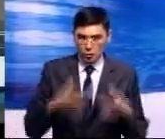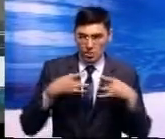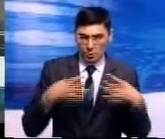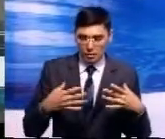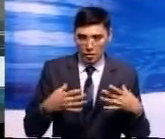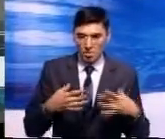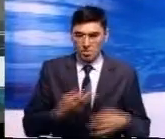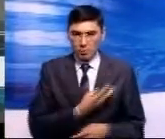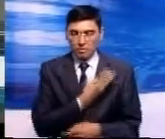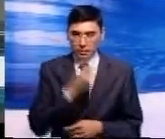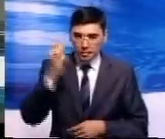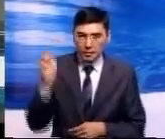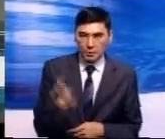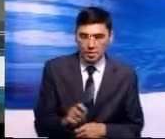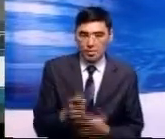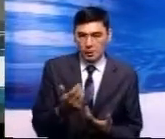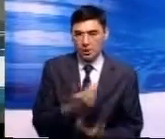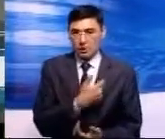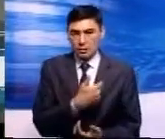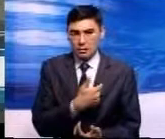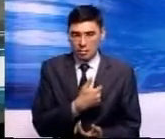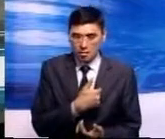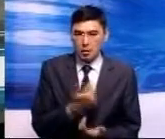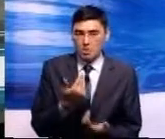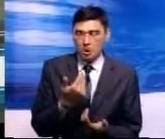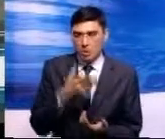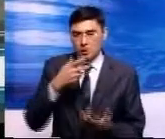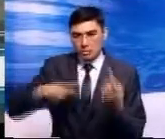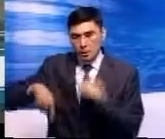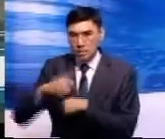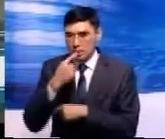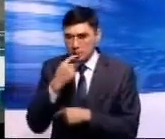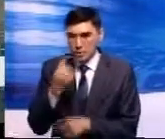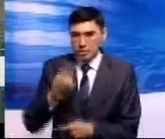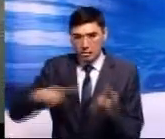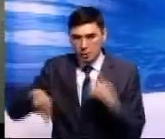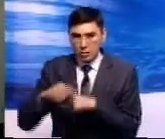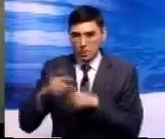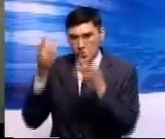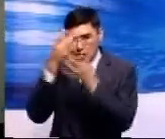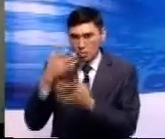мероприятие и хотим, конечно, чтобы наш язык